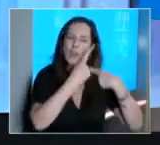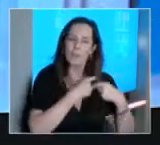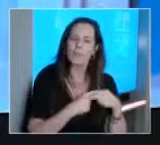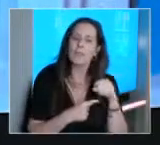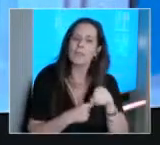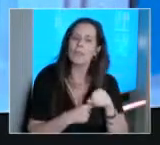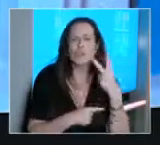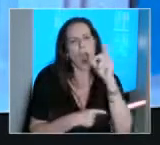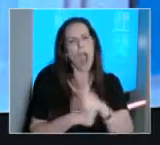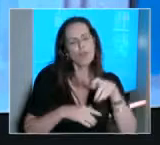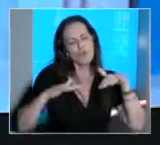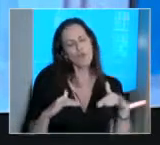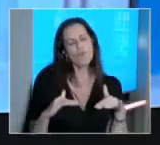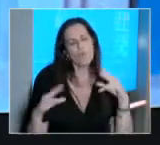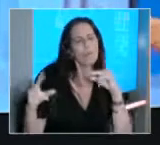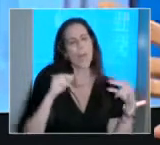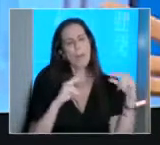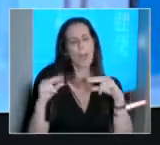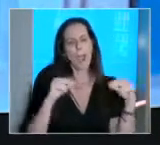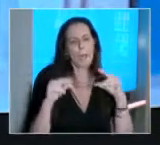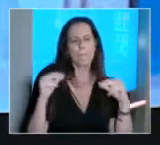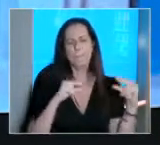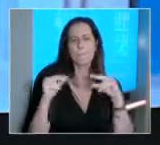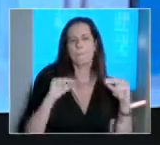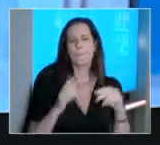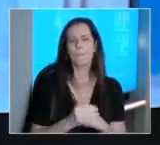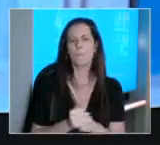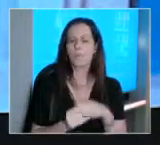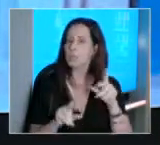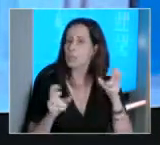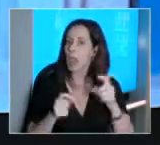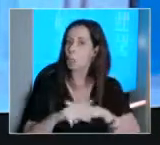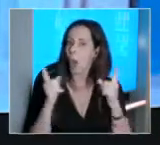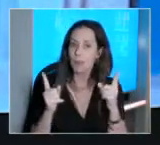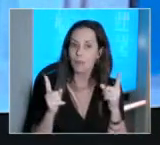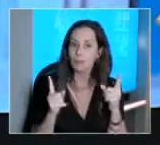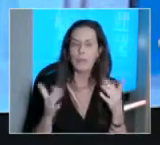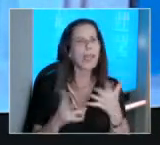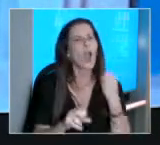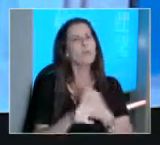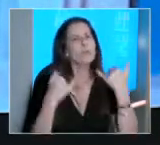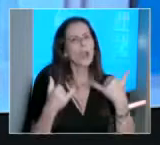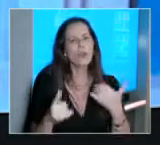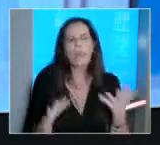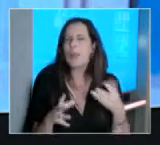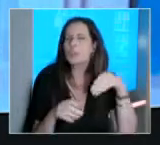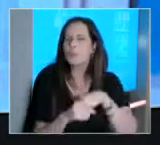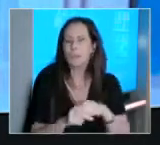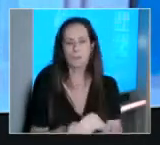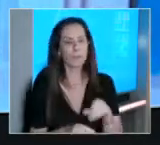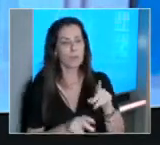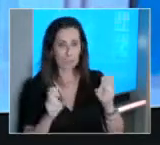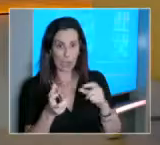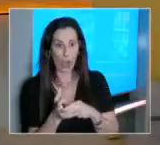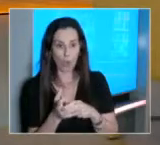הישראלי, ששני אנשים יושבים באולפן ומדברים, מלרלרים, כמו שאומרים היום. זה רדיו אחר. איך עובדים עליו? ממה הוא מורכב? זה